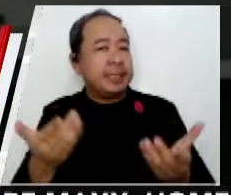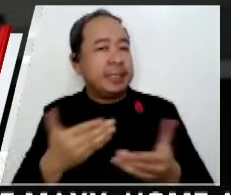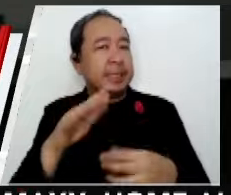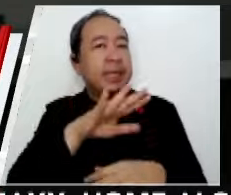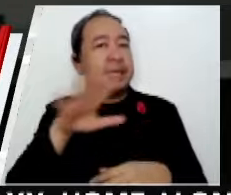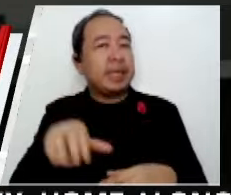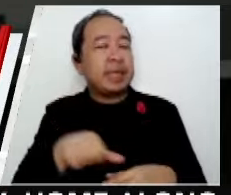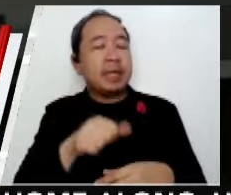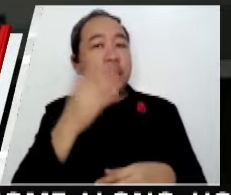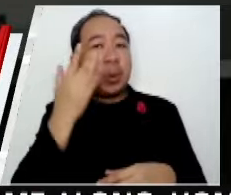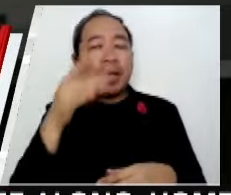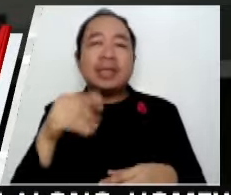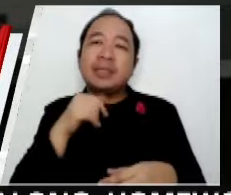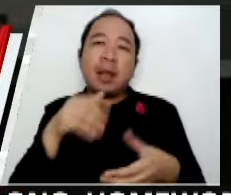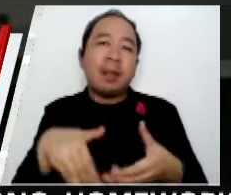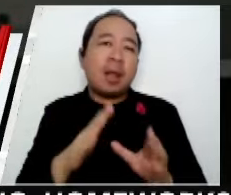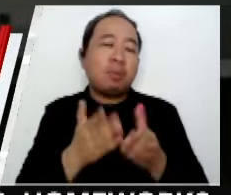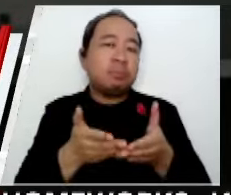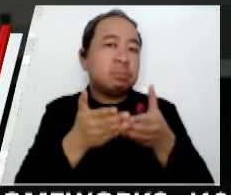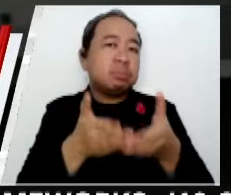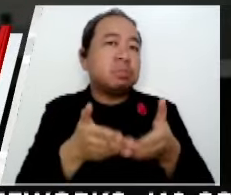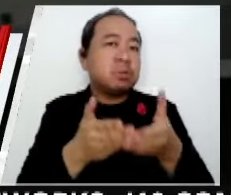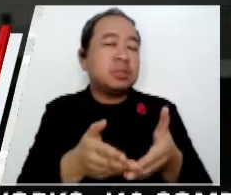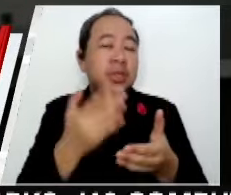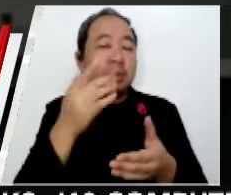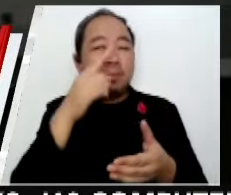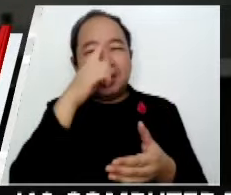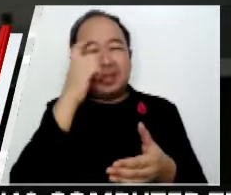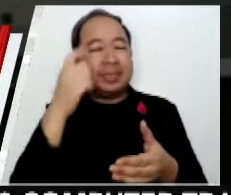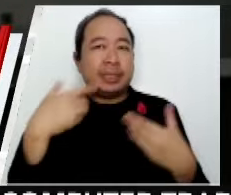mga mangingisda dahil pa rin sa umiiral na gale warning.